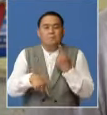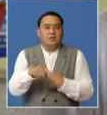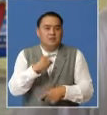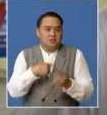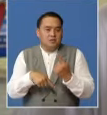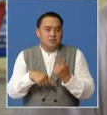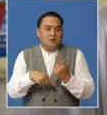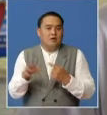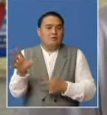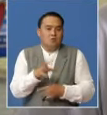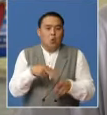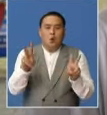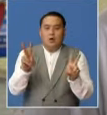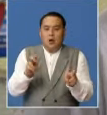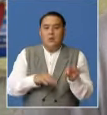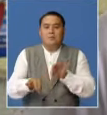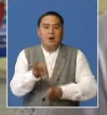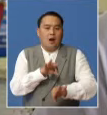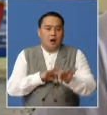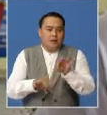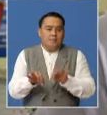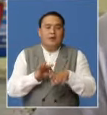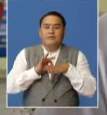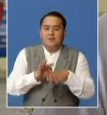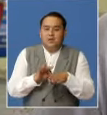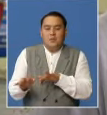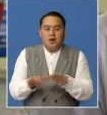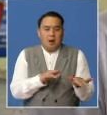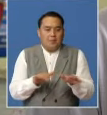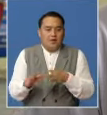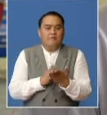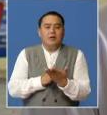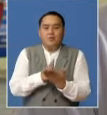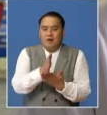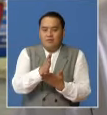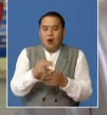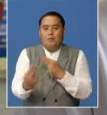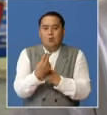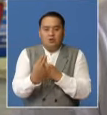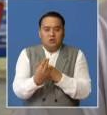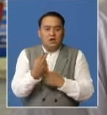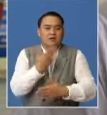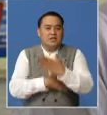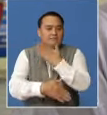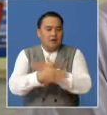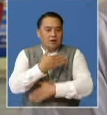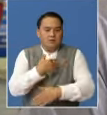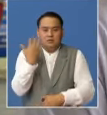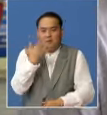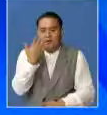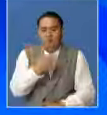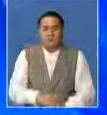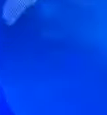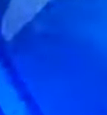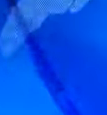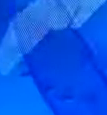бизнесменов. Все в рамках проекта мы проводили мероприятия, которые направлены на обучение инвалидов со слабым зрением.